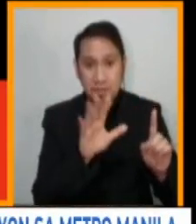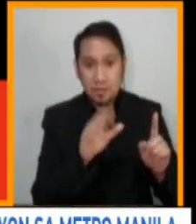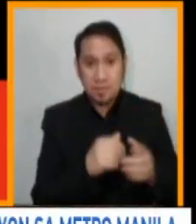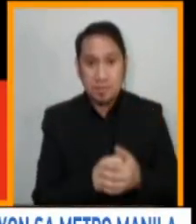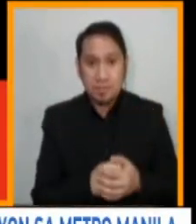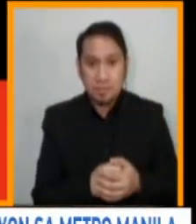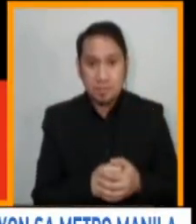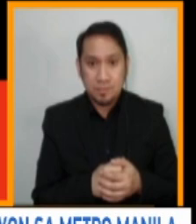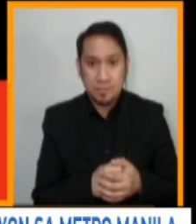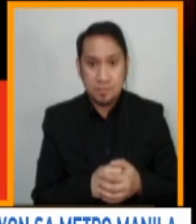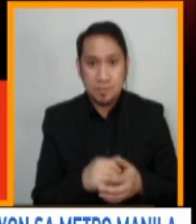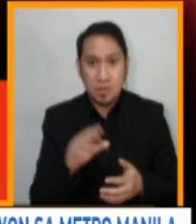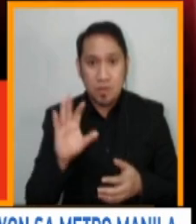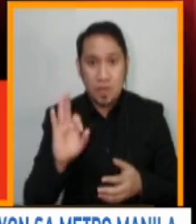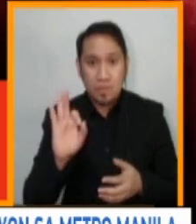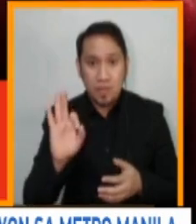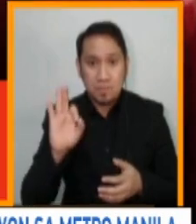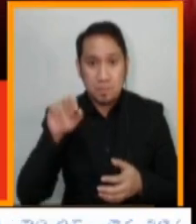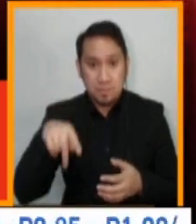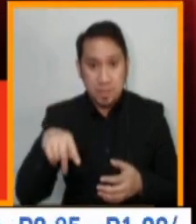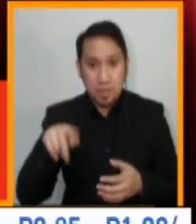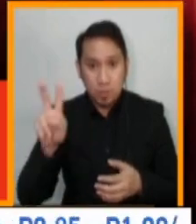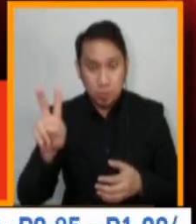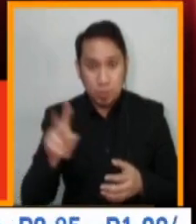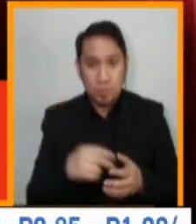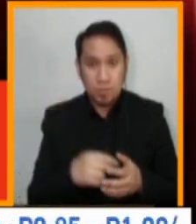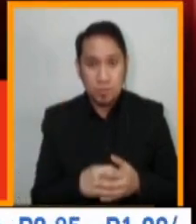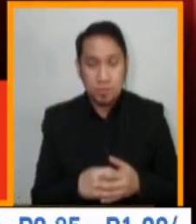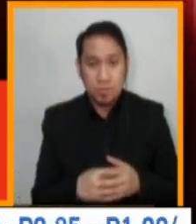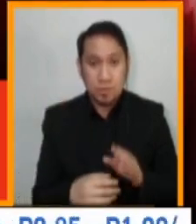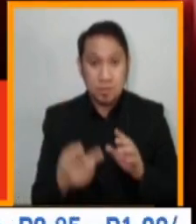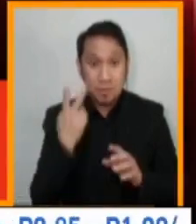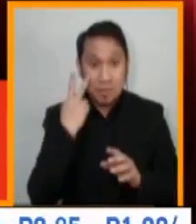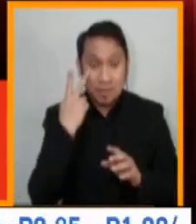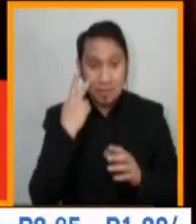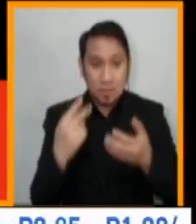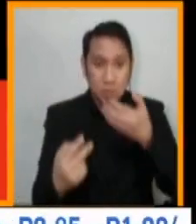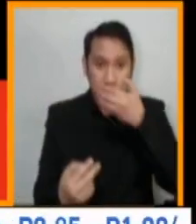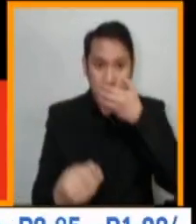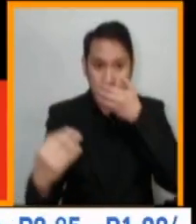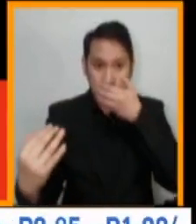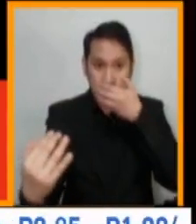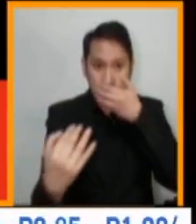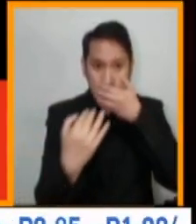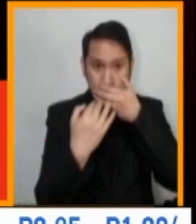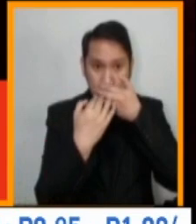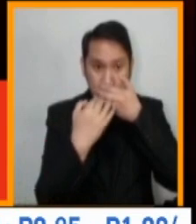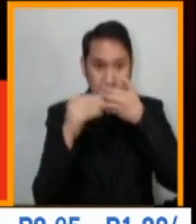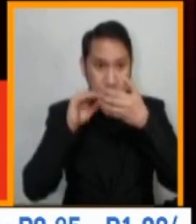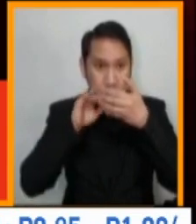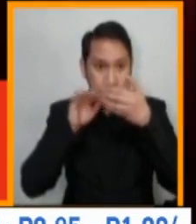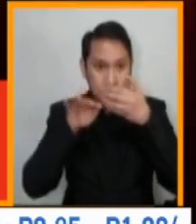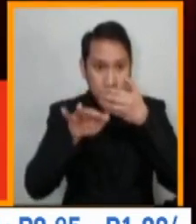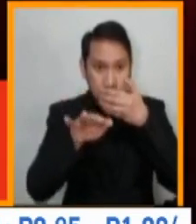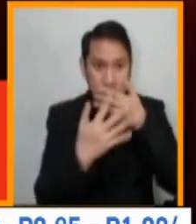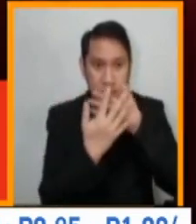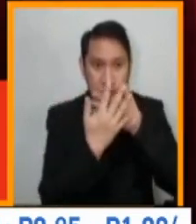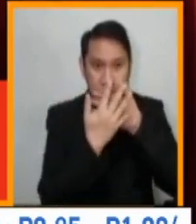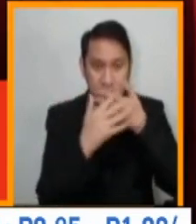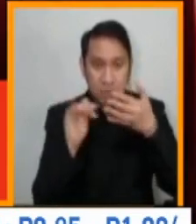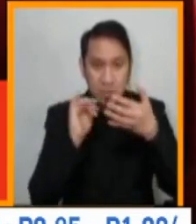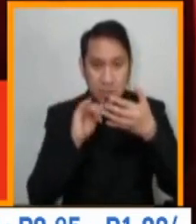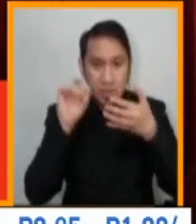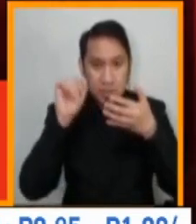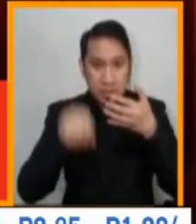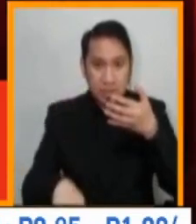two-way protection. Fini-filter nito ang parehong nalalanghap at ibinubugang hangin ng tao. Kaya nitong i-filter out ang 94%